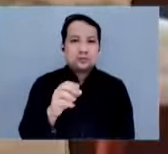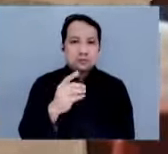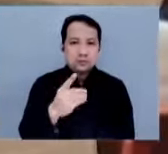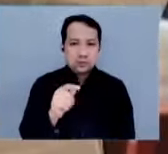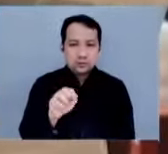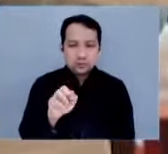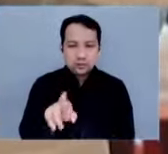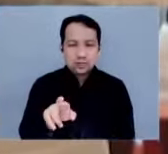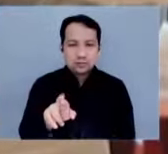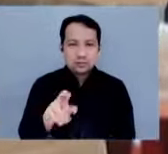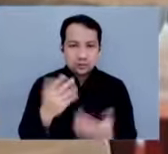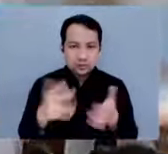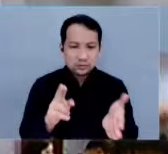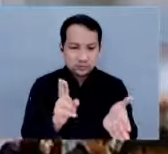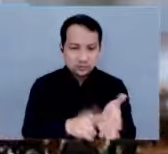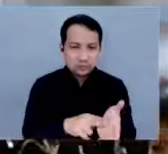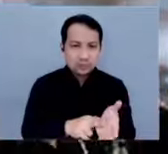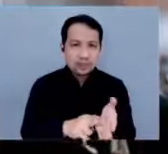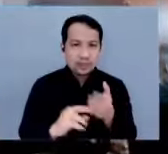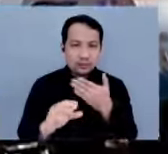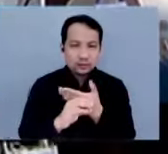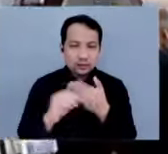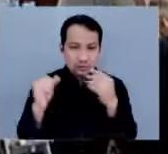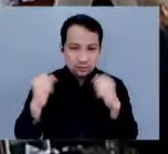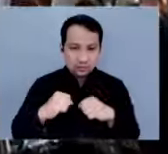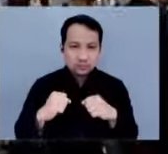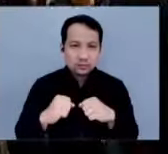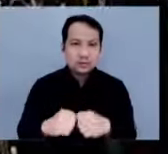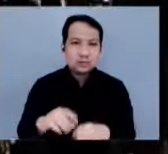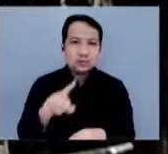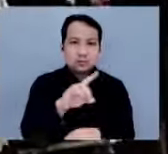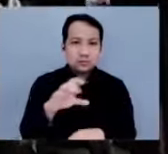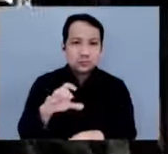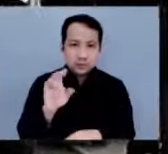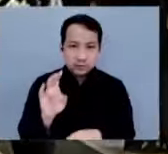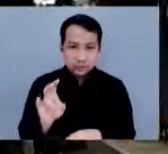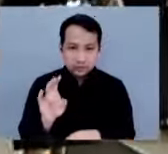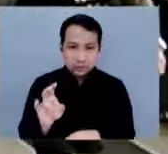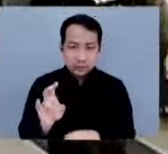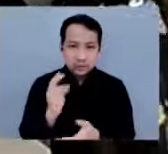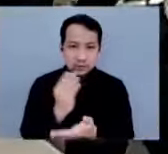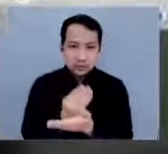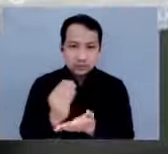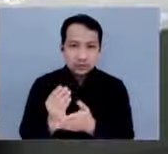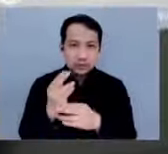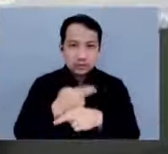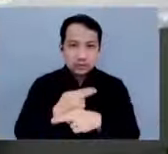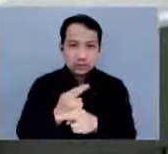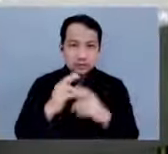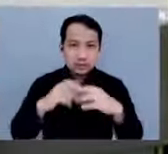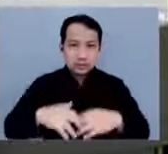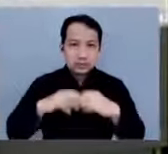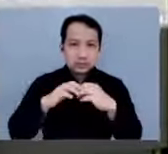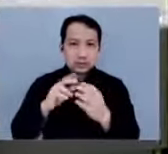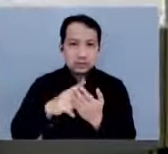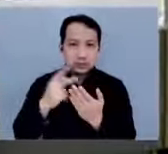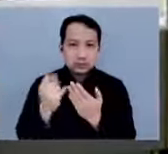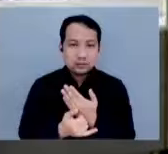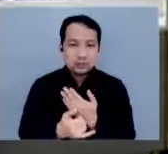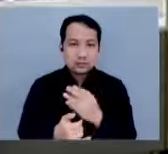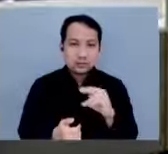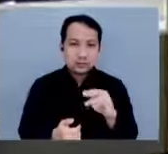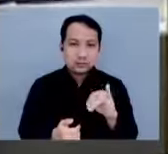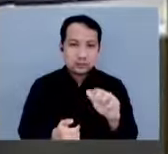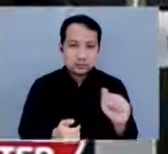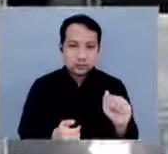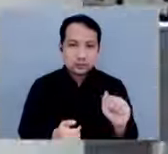Miguel Corporation ang kontrata para sa mahigit 170 billion pesos na rehabilitation project ng Ninoy Aquino International Airport o